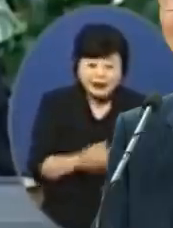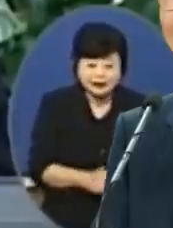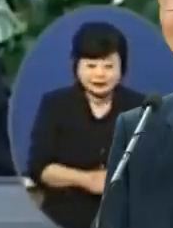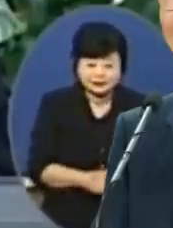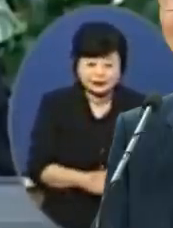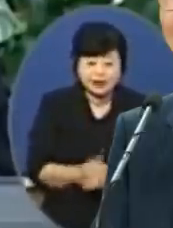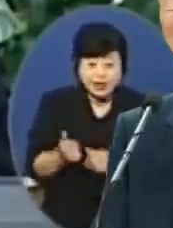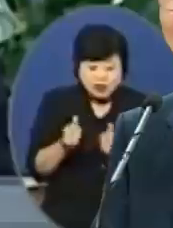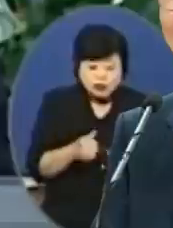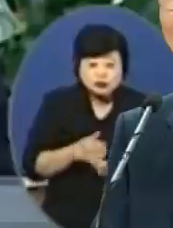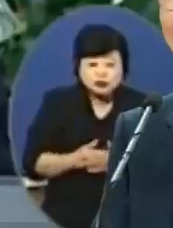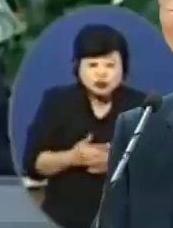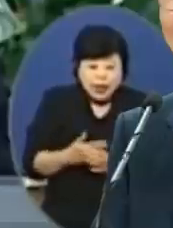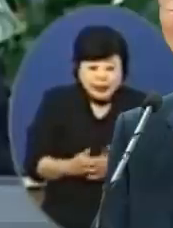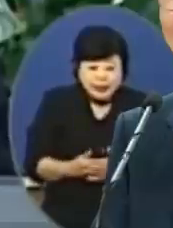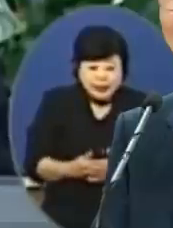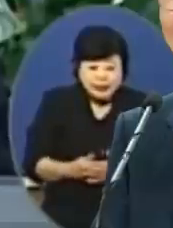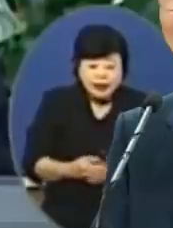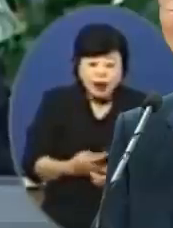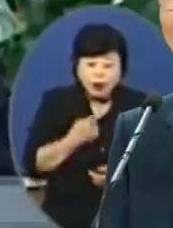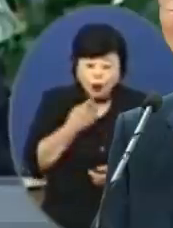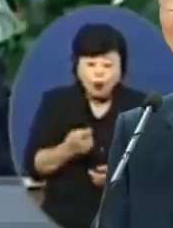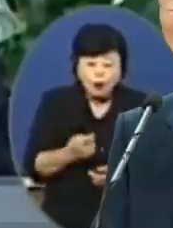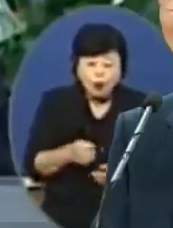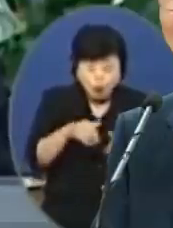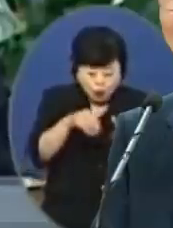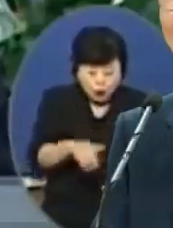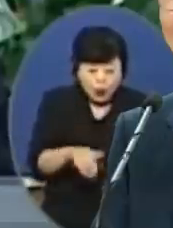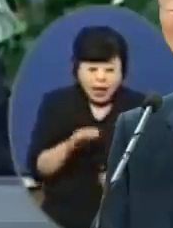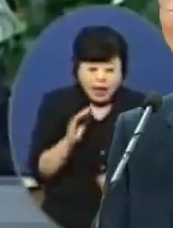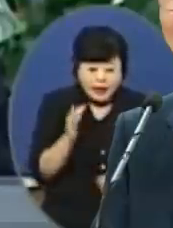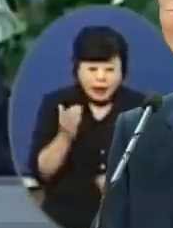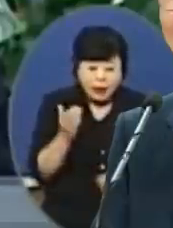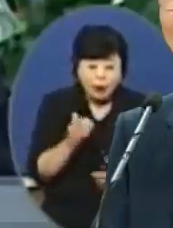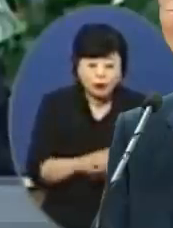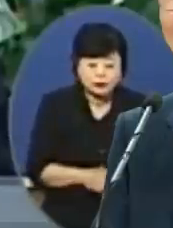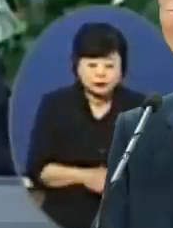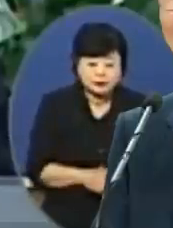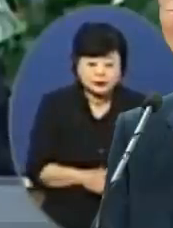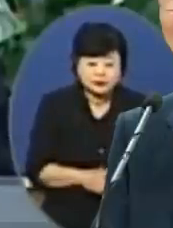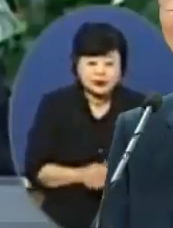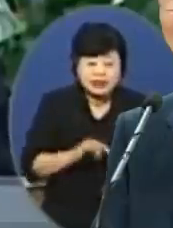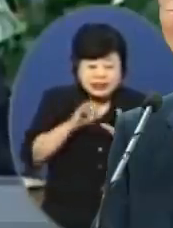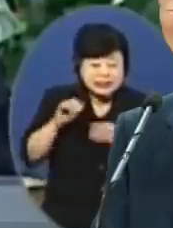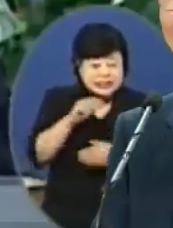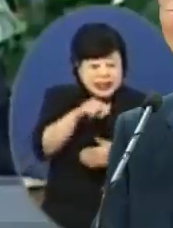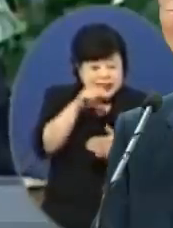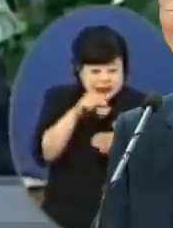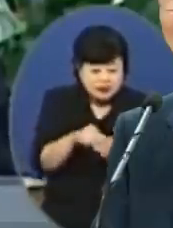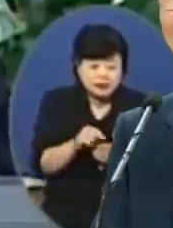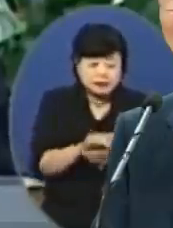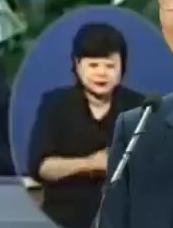없으므로 죽음의 불안과 공포의 노예가 되어 있는 것입니다. 이 세상에서